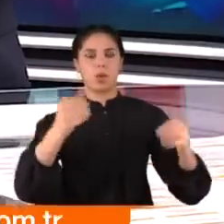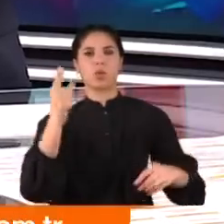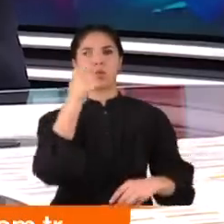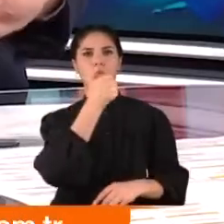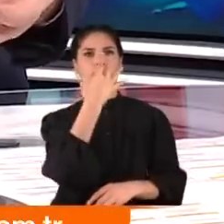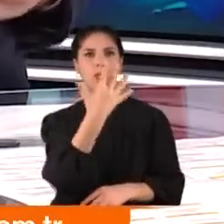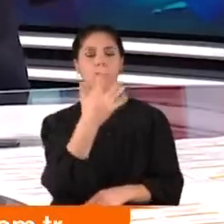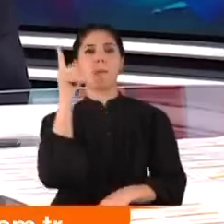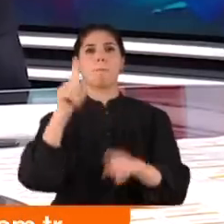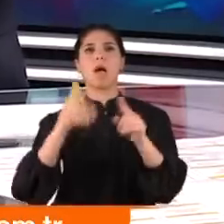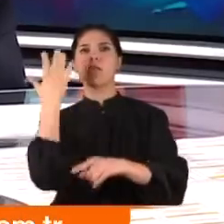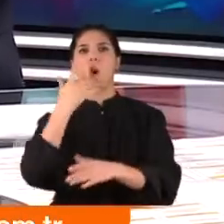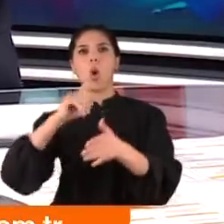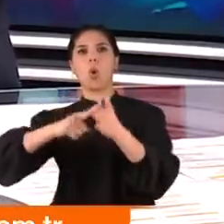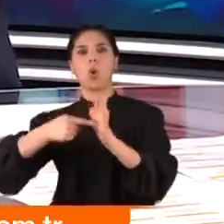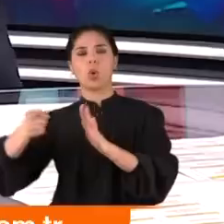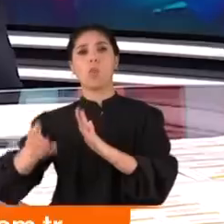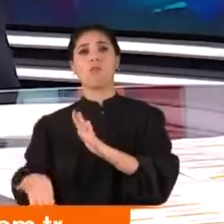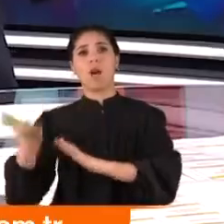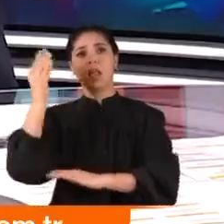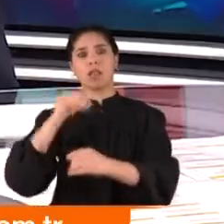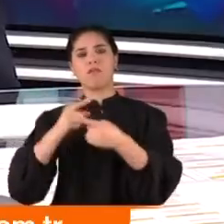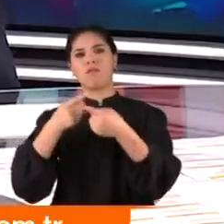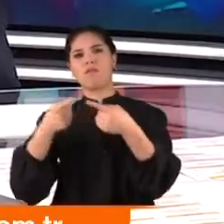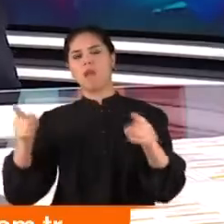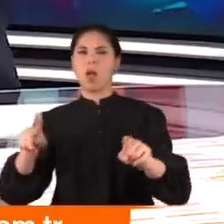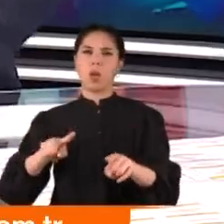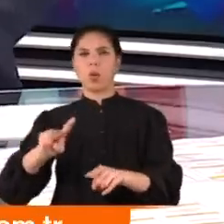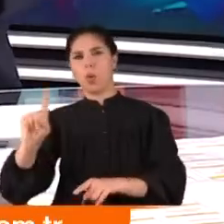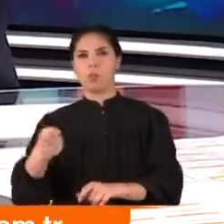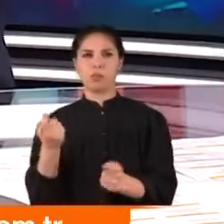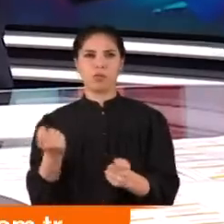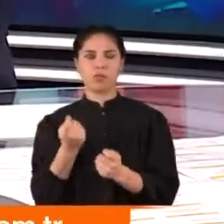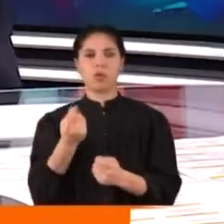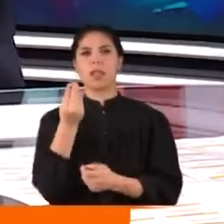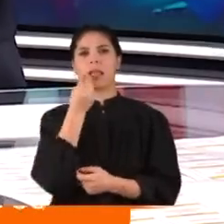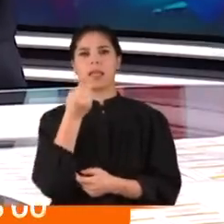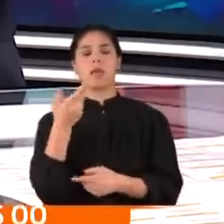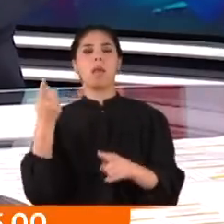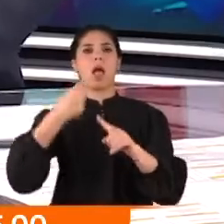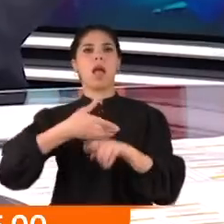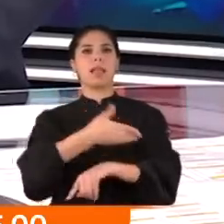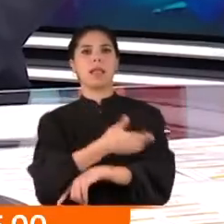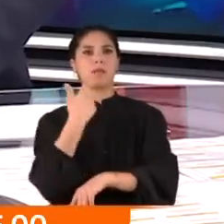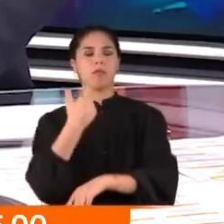Ancak bazı okul yönetimleri o sınırı aşabilmek için farklı yollar bulmaya çalışıyor. Yemek ve ek hizmet adı altında istenen ücretler